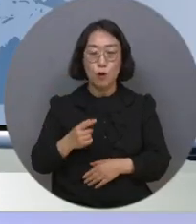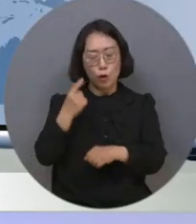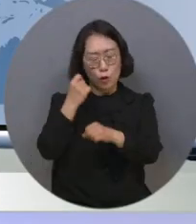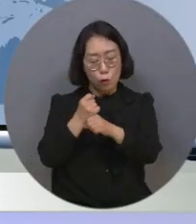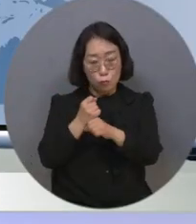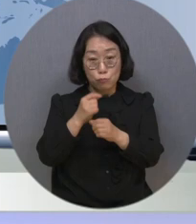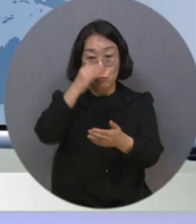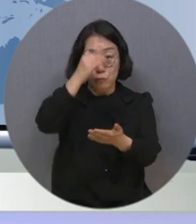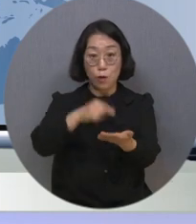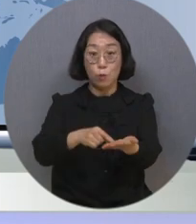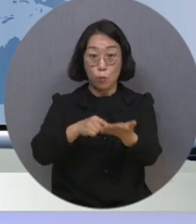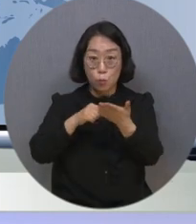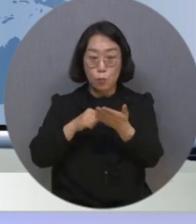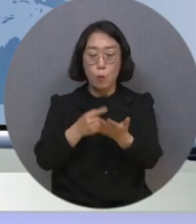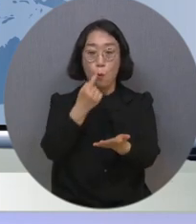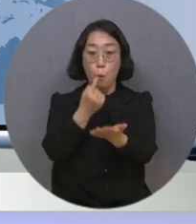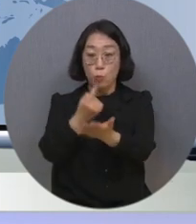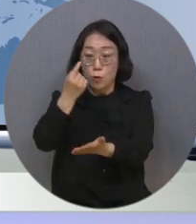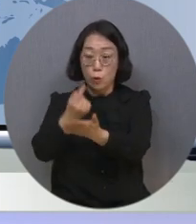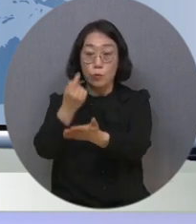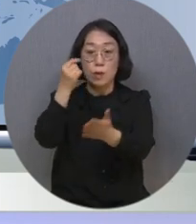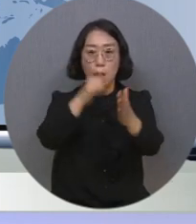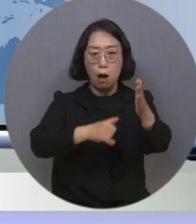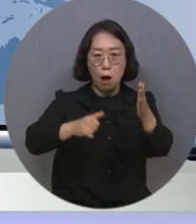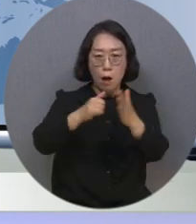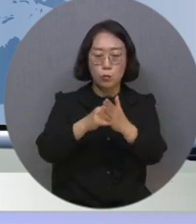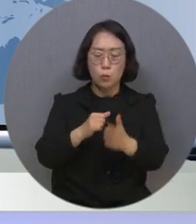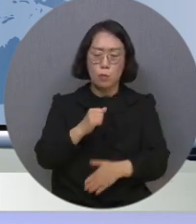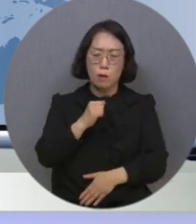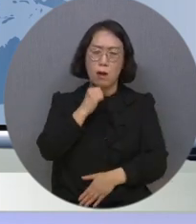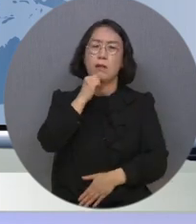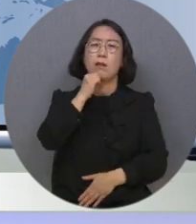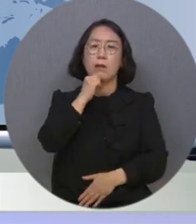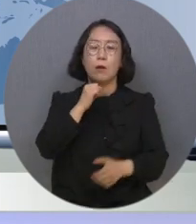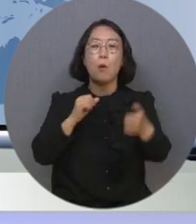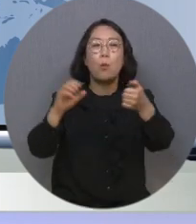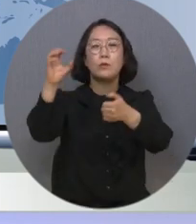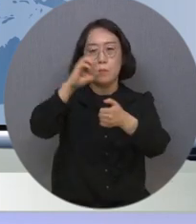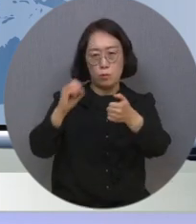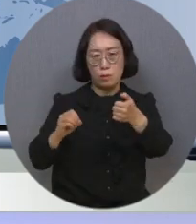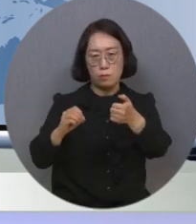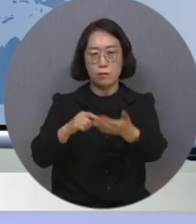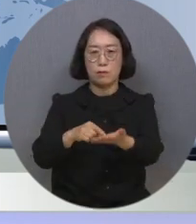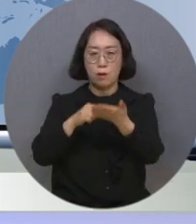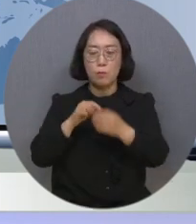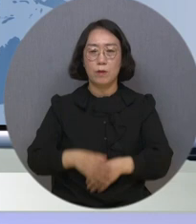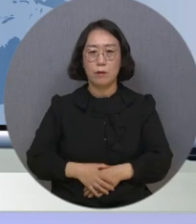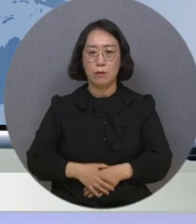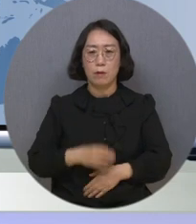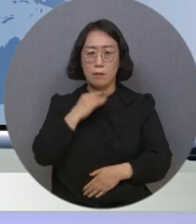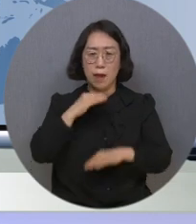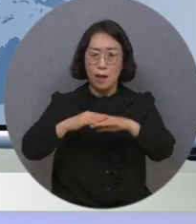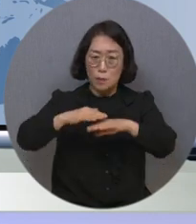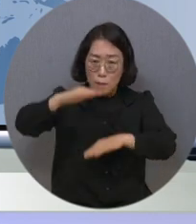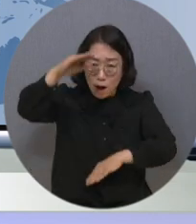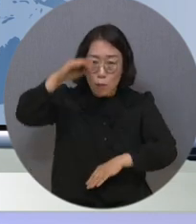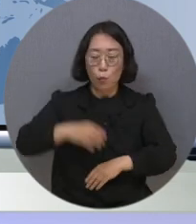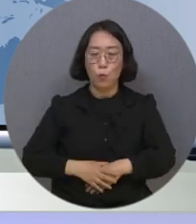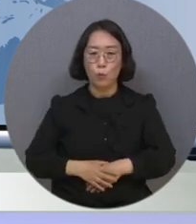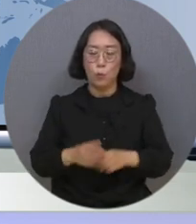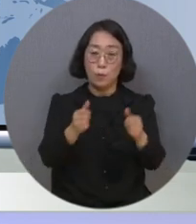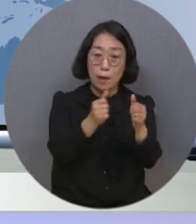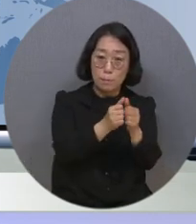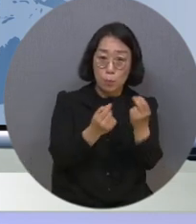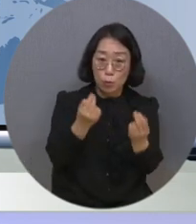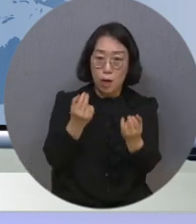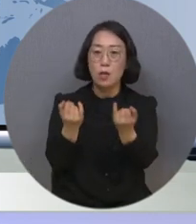한국보건사회연구원에 따르면 홀로 사는 1인 가구의 빈곤율이 50%에 이른다고 합니다. 특히 연령대가 높을수록